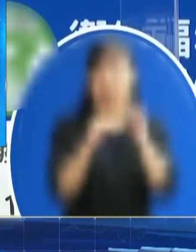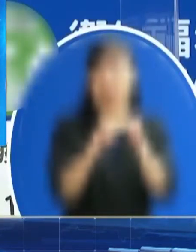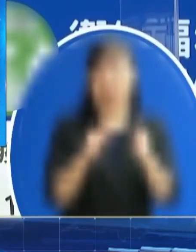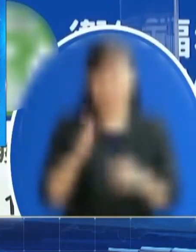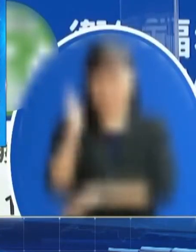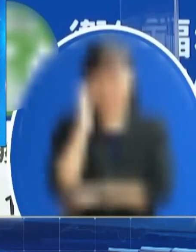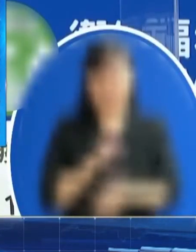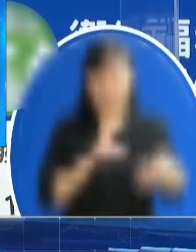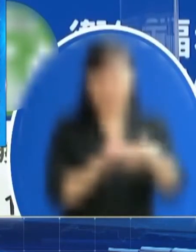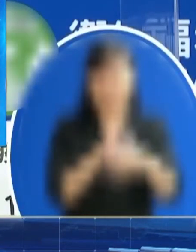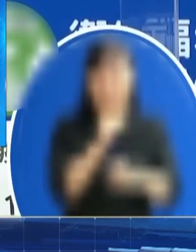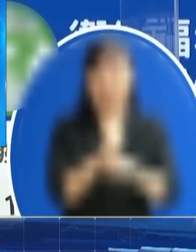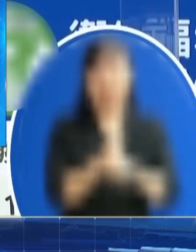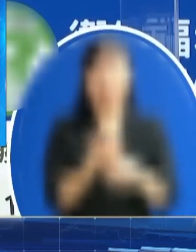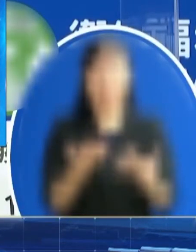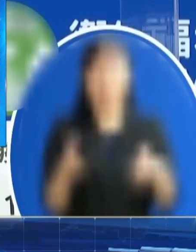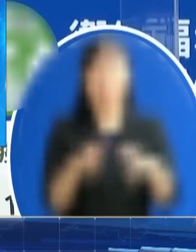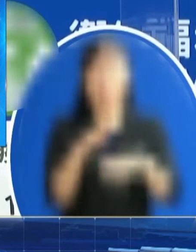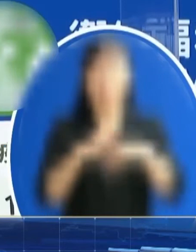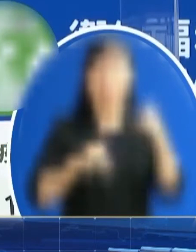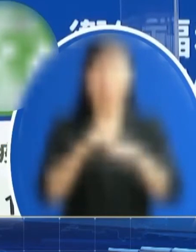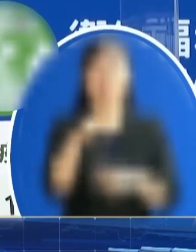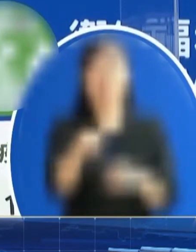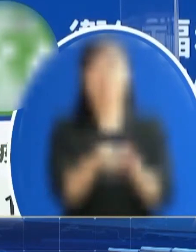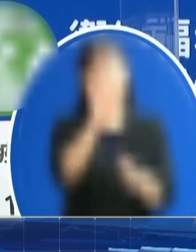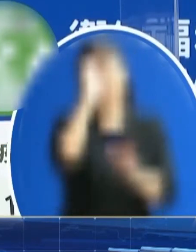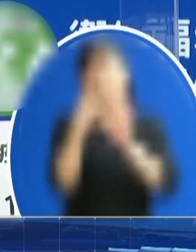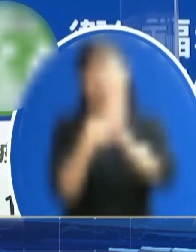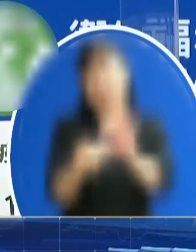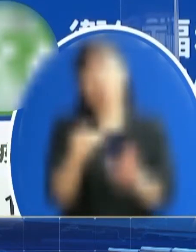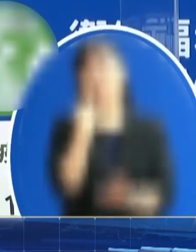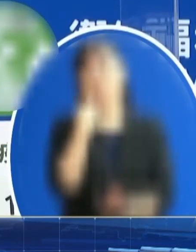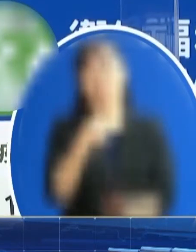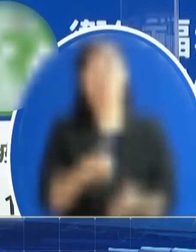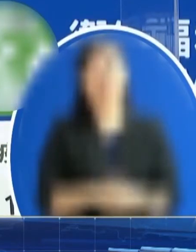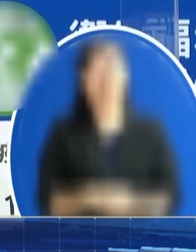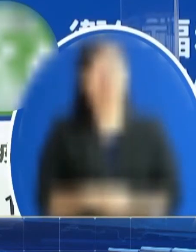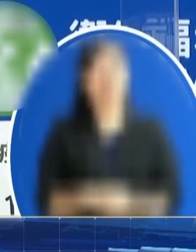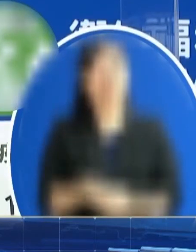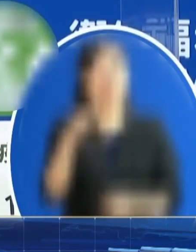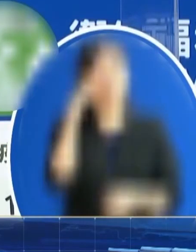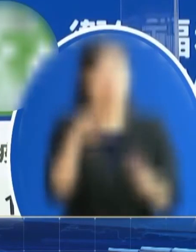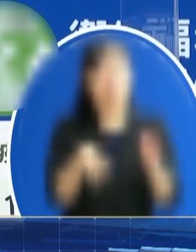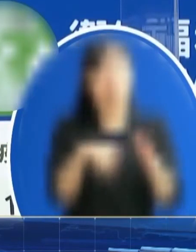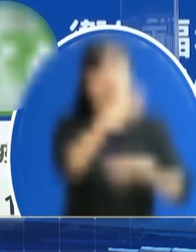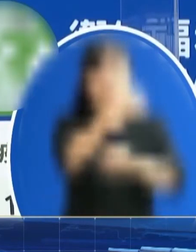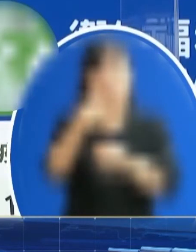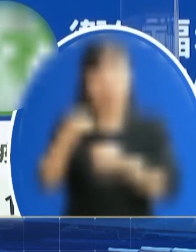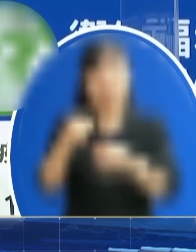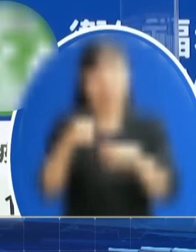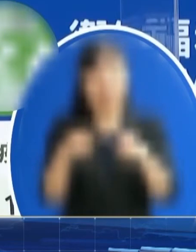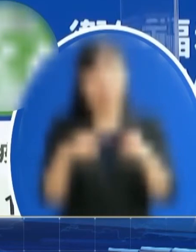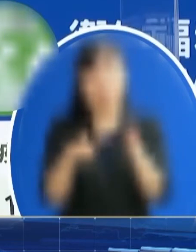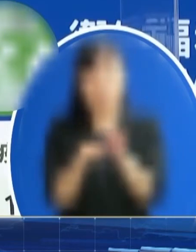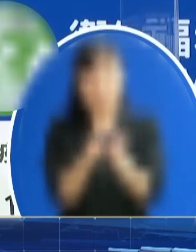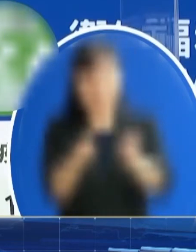作才能够达到抗疫的效果。当然如果时间落差越大，